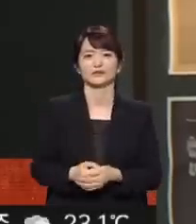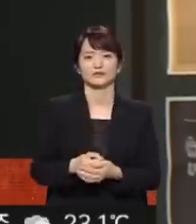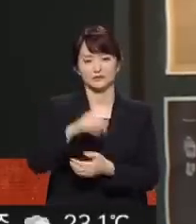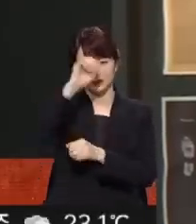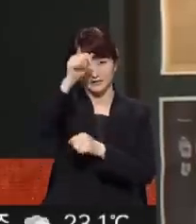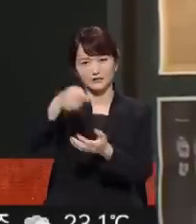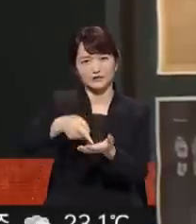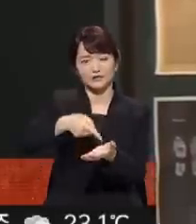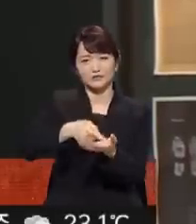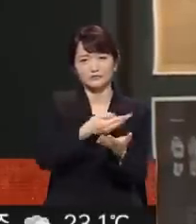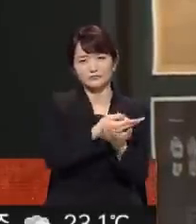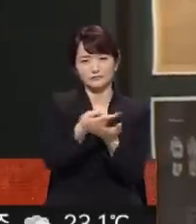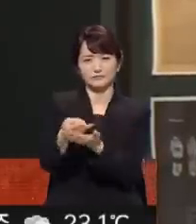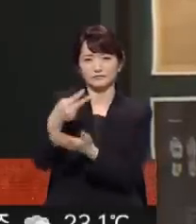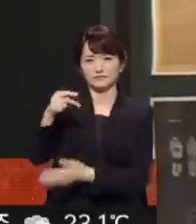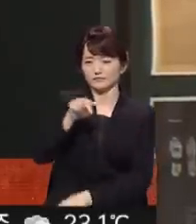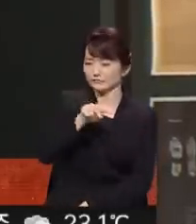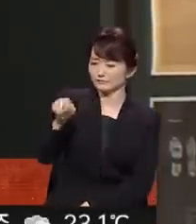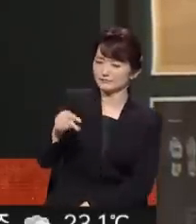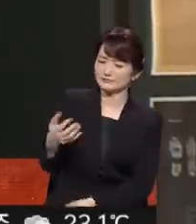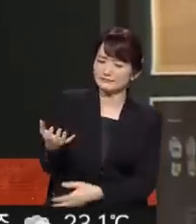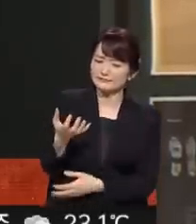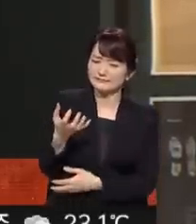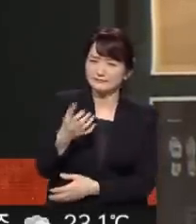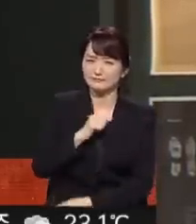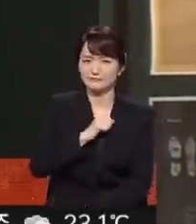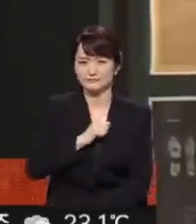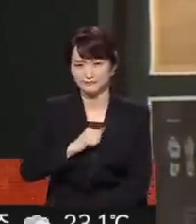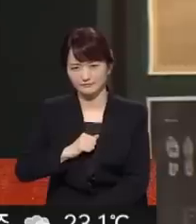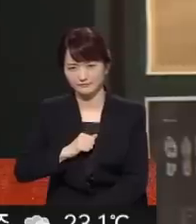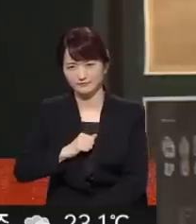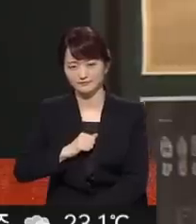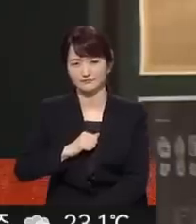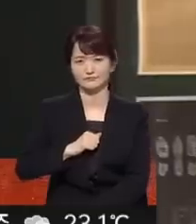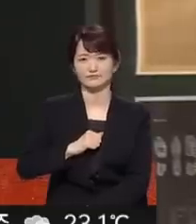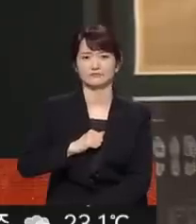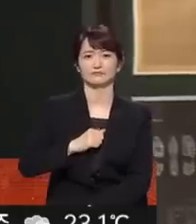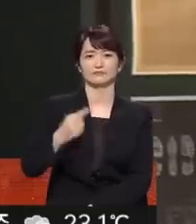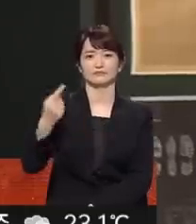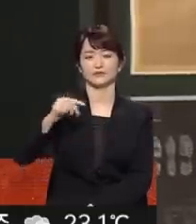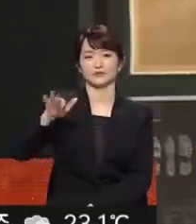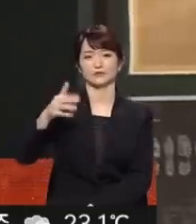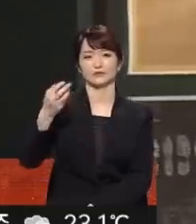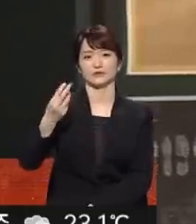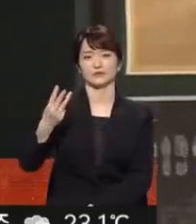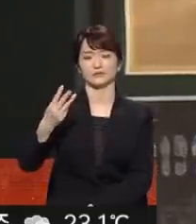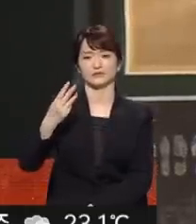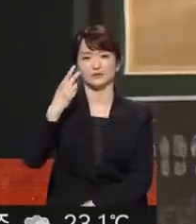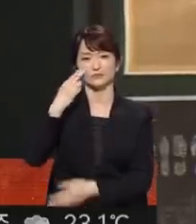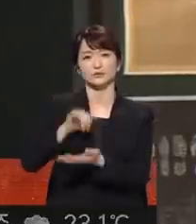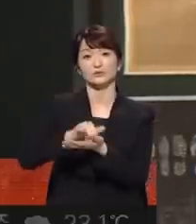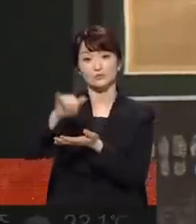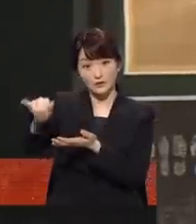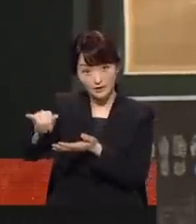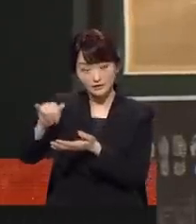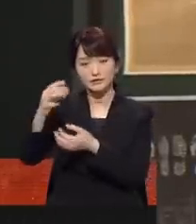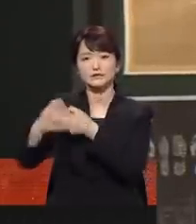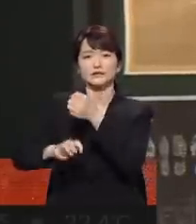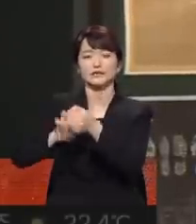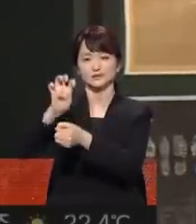입원했습니다. 사반 보면서 그 통증 견뎠습니다 하신 정석천님, 83년에 미국 와서 40년째 살고 있어요. 우리